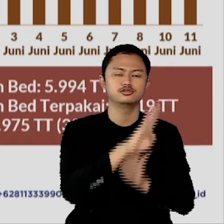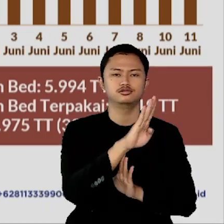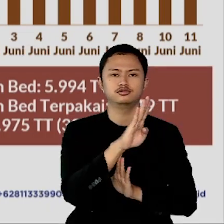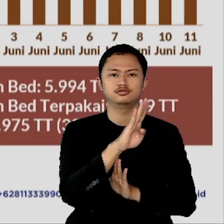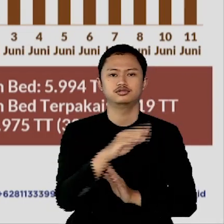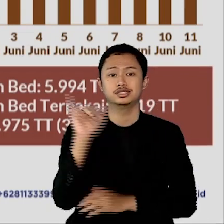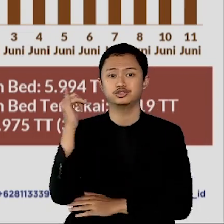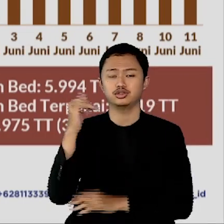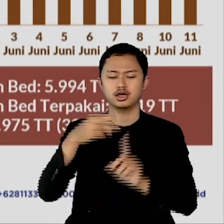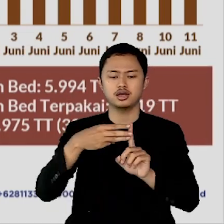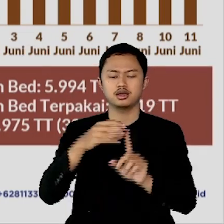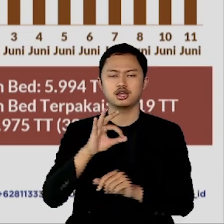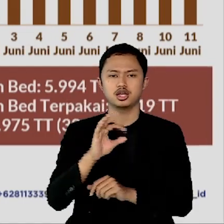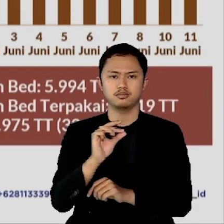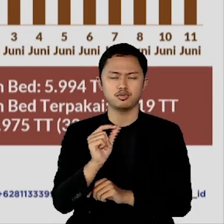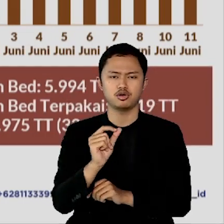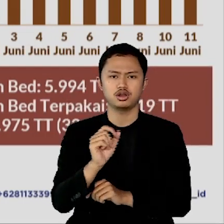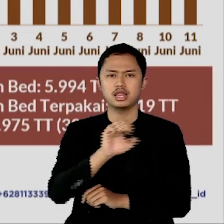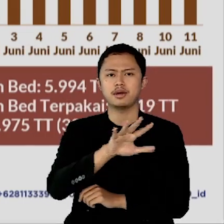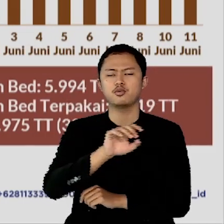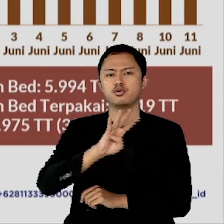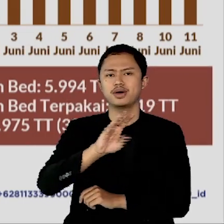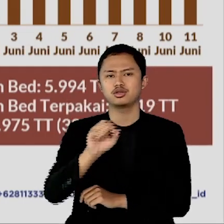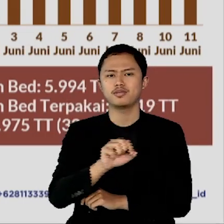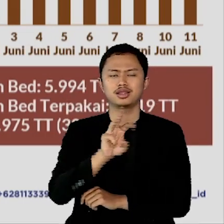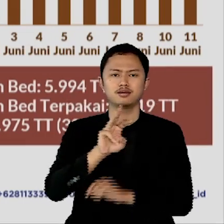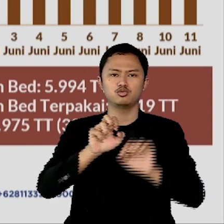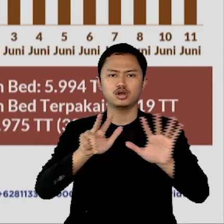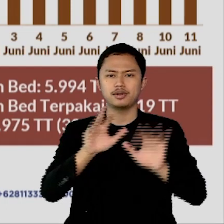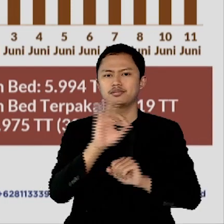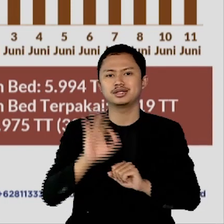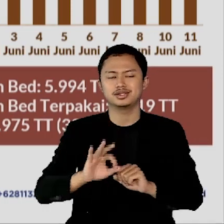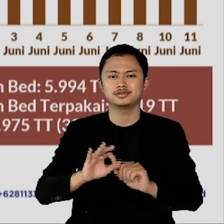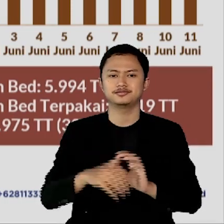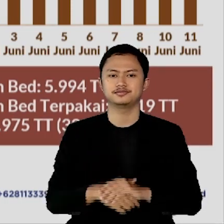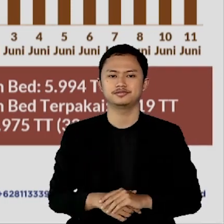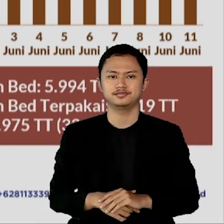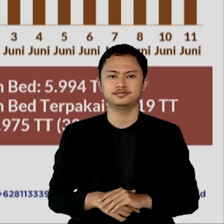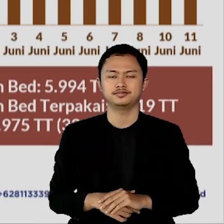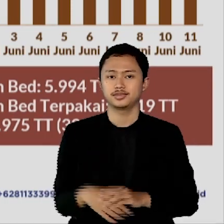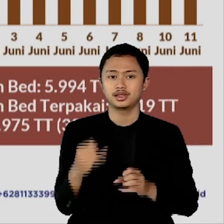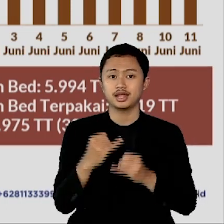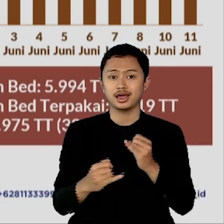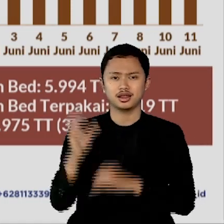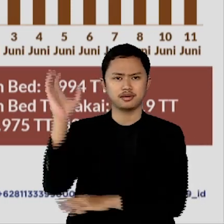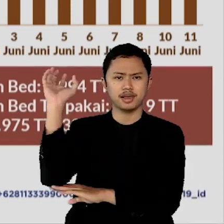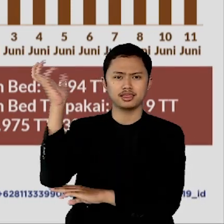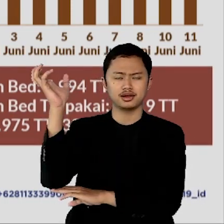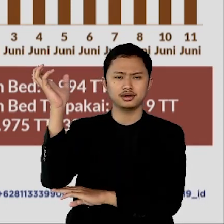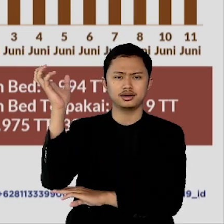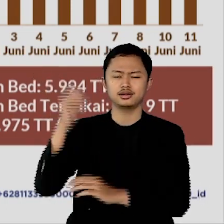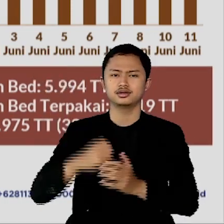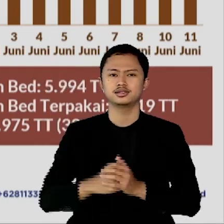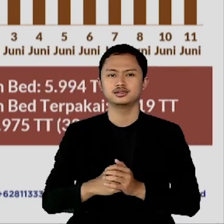bordir Daerah Istimewa Yogyakarta mencapai 50 4,3 puluh delapan persen Dan Terakhir Banten